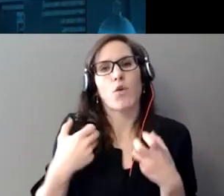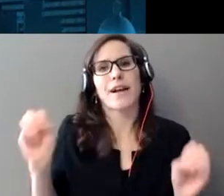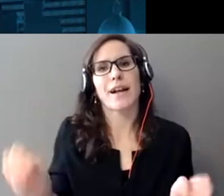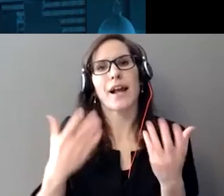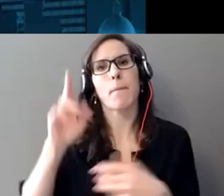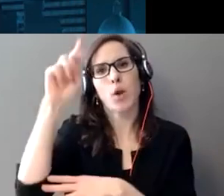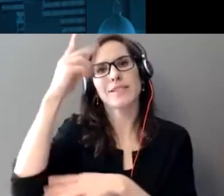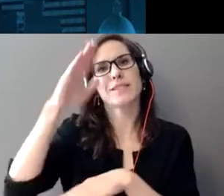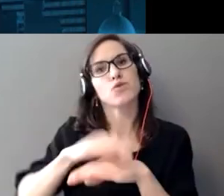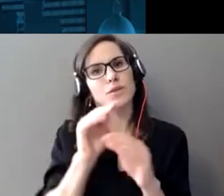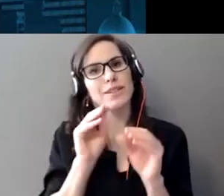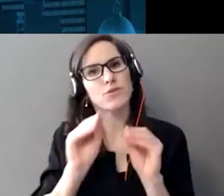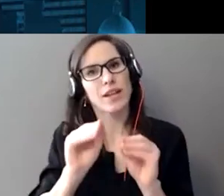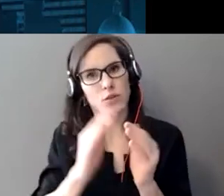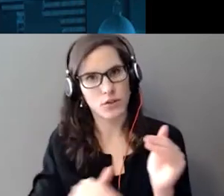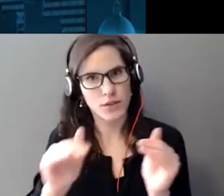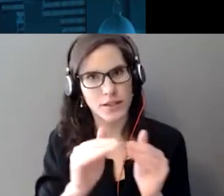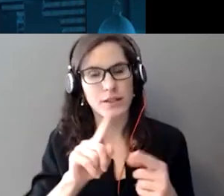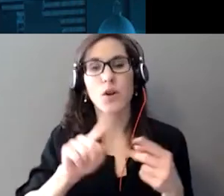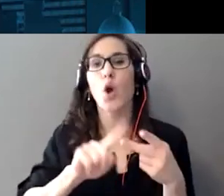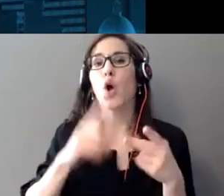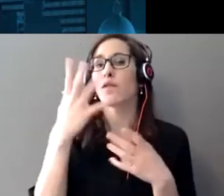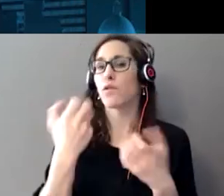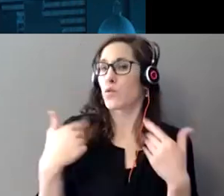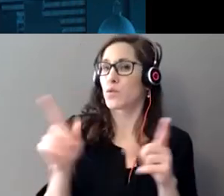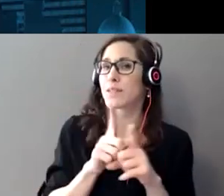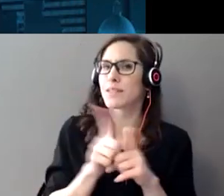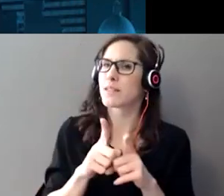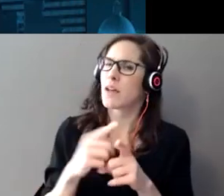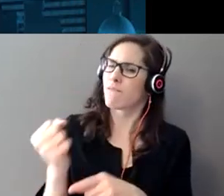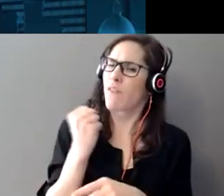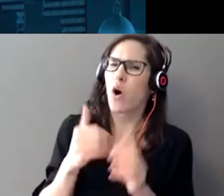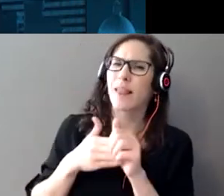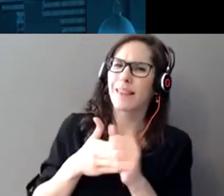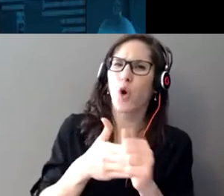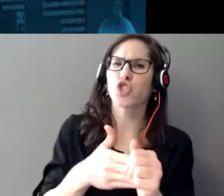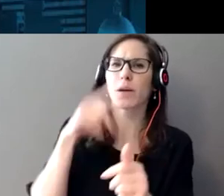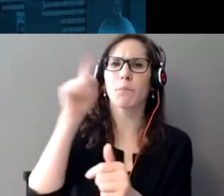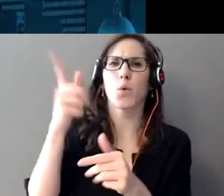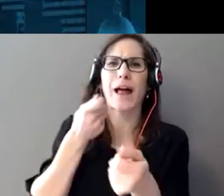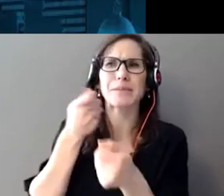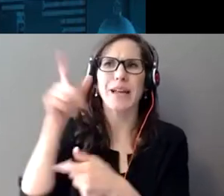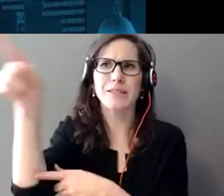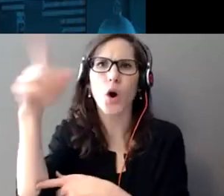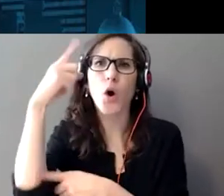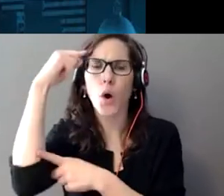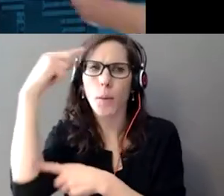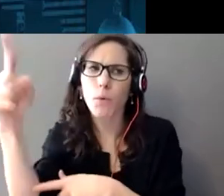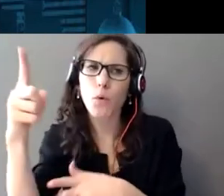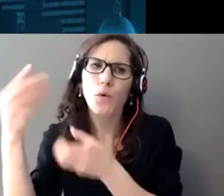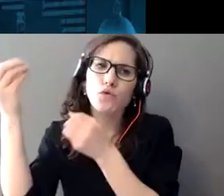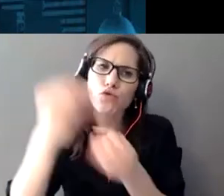la volonté qui a un leadership fort de la part de l'administration pour lire et amener une cohésion à cette